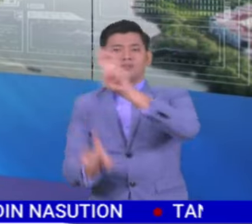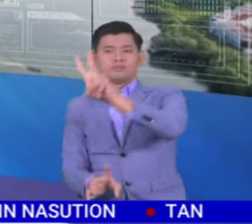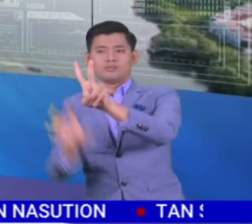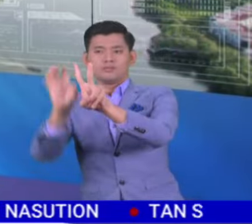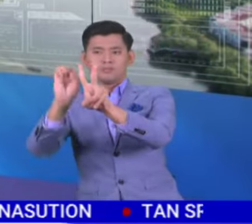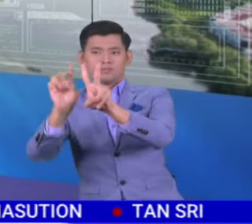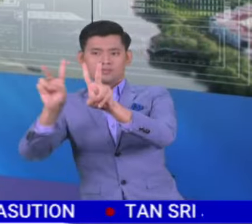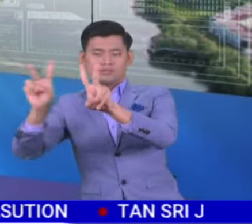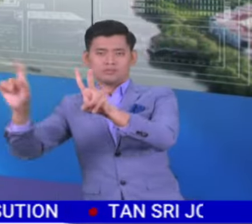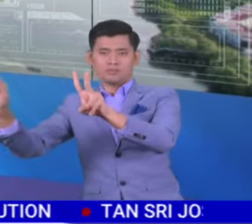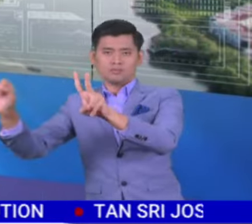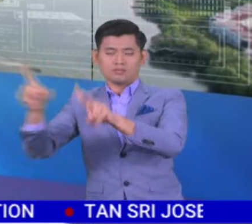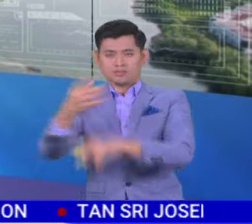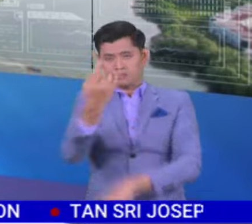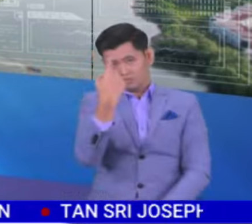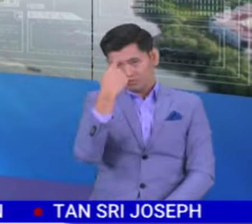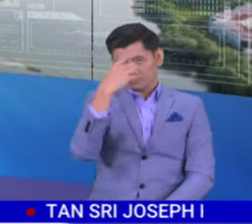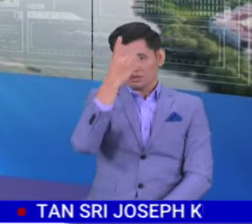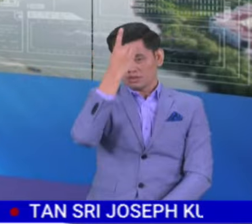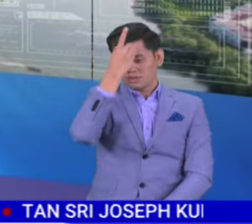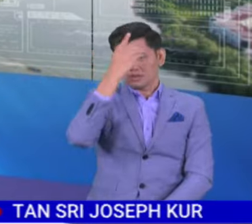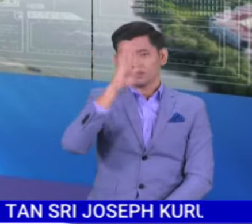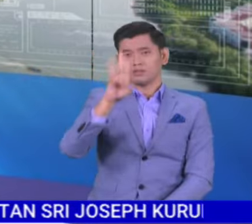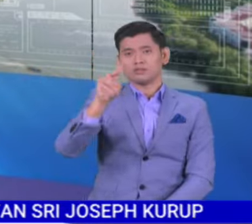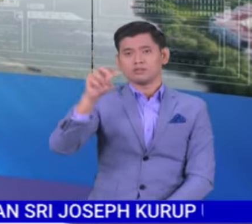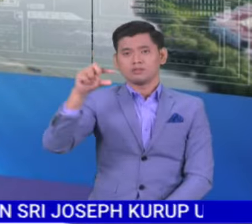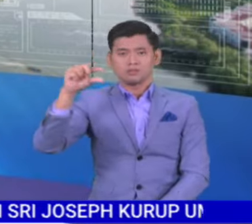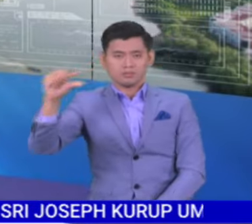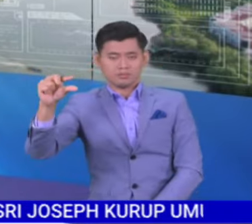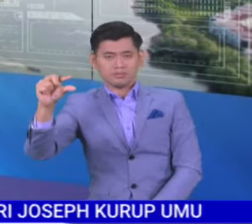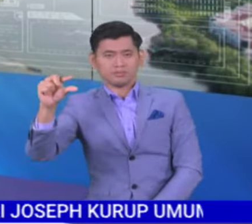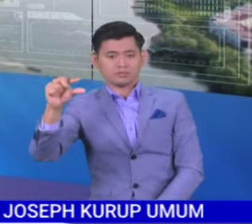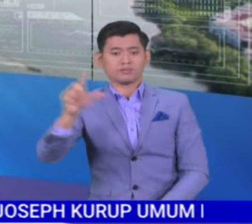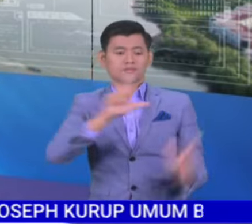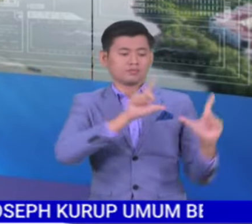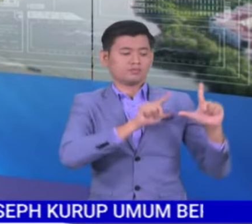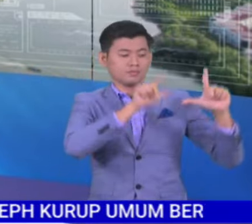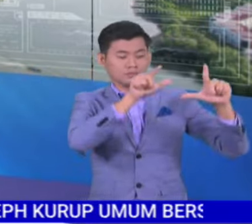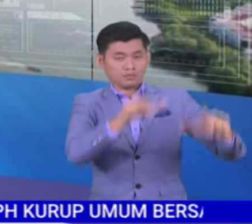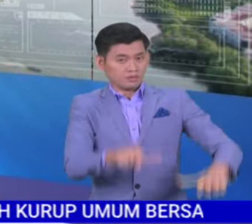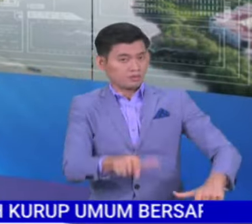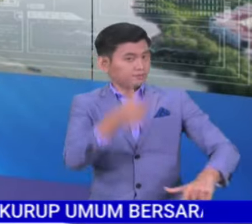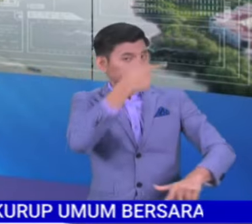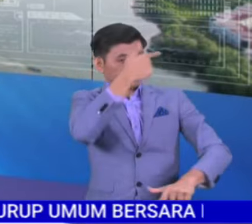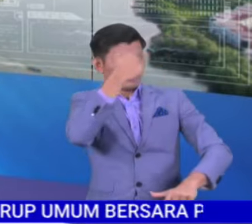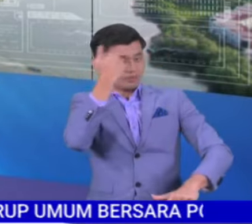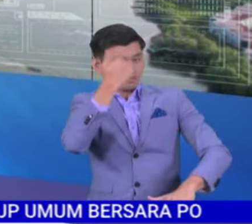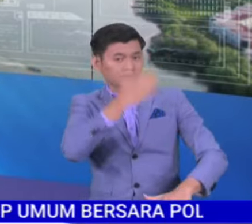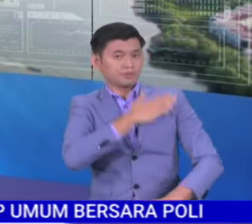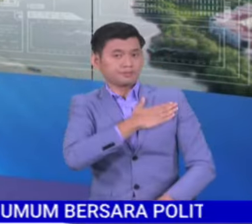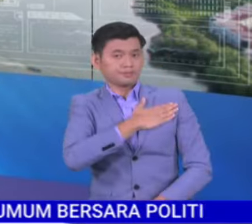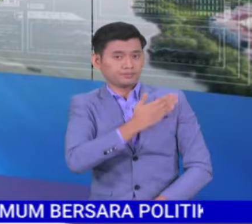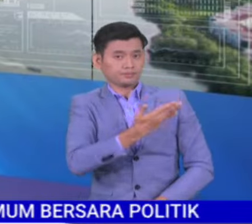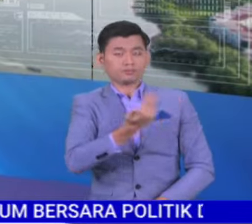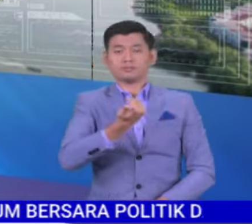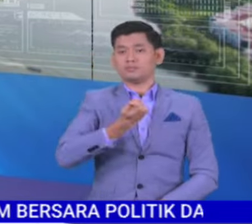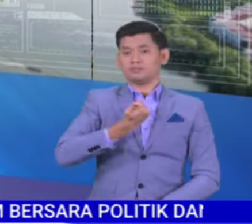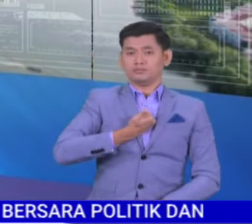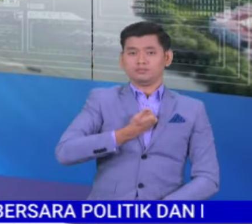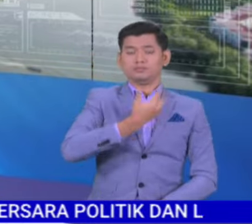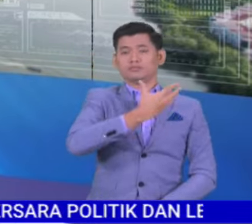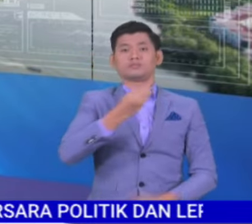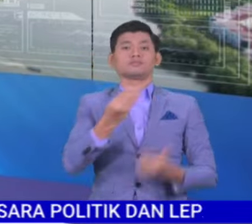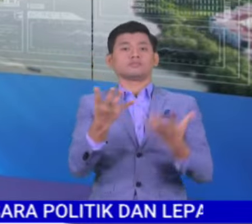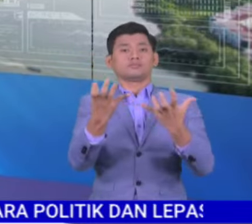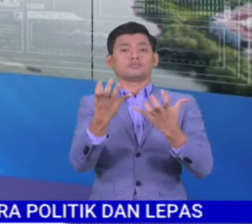datubung Mochtar yang juga ahli paliman kinabatangan berkata peletakan jawatan itu dibuat atas kerelaan sendiri selain